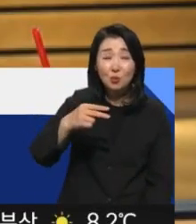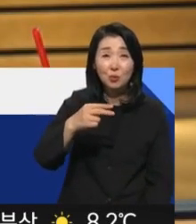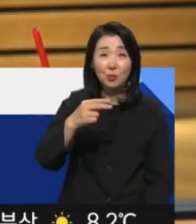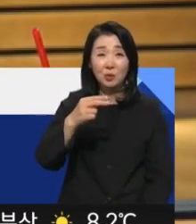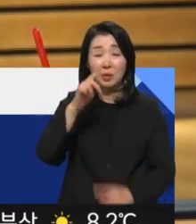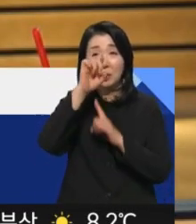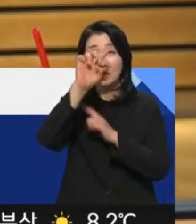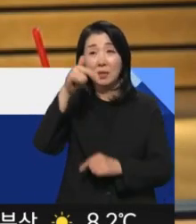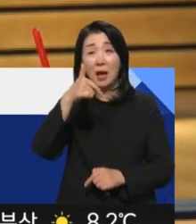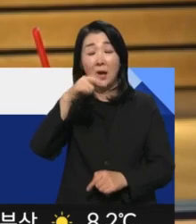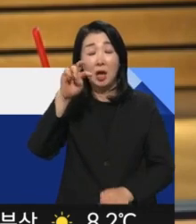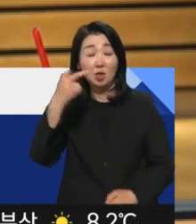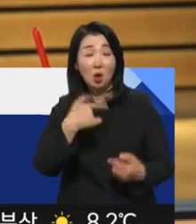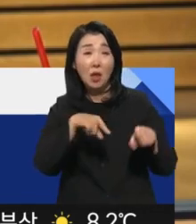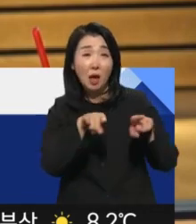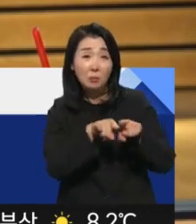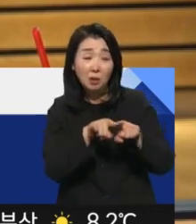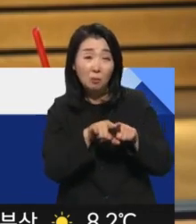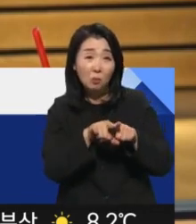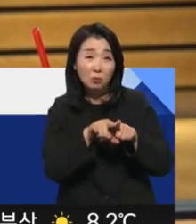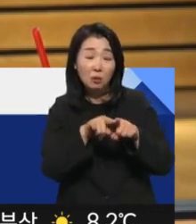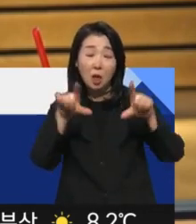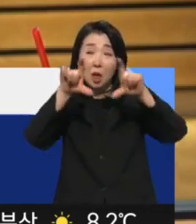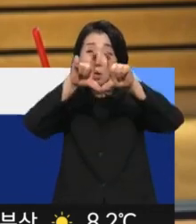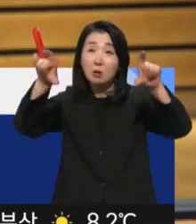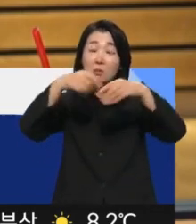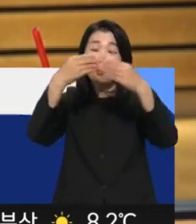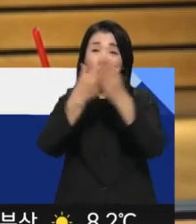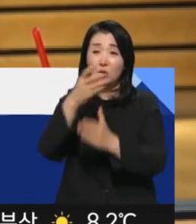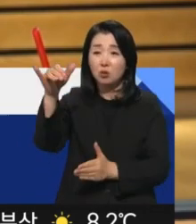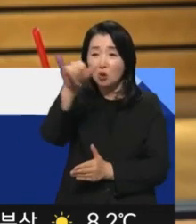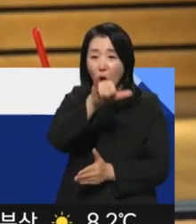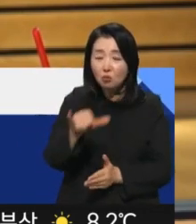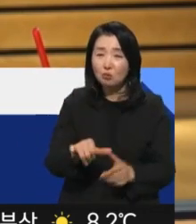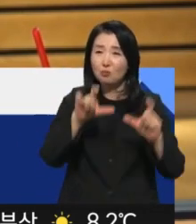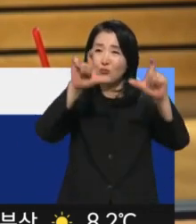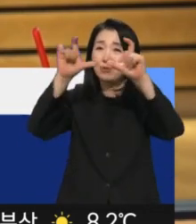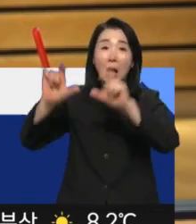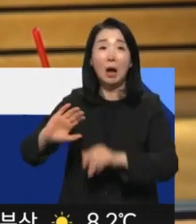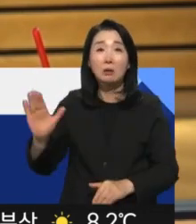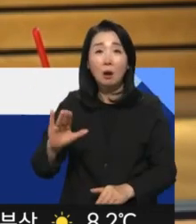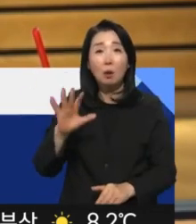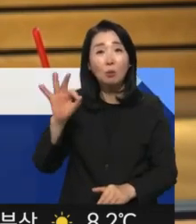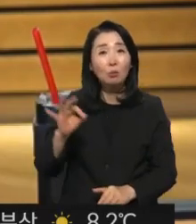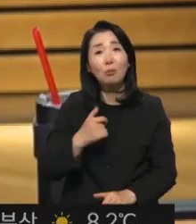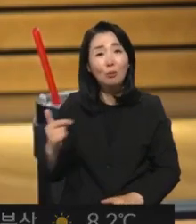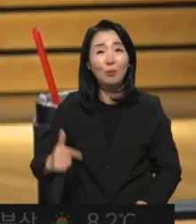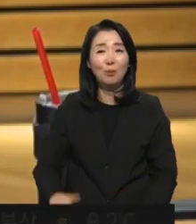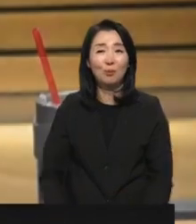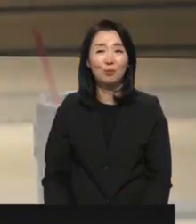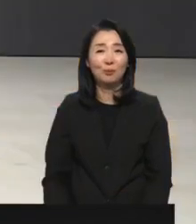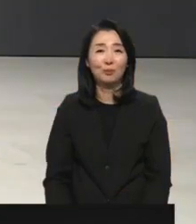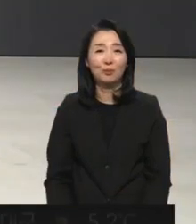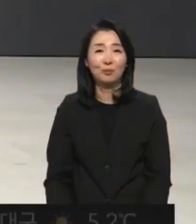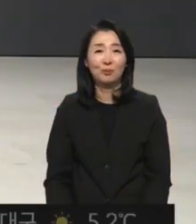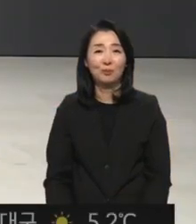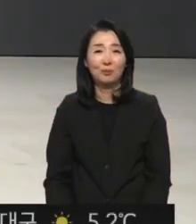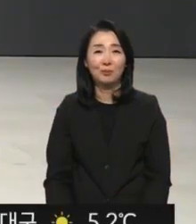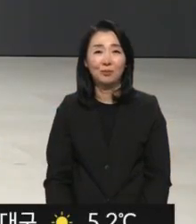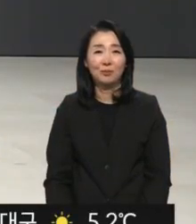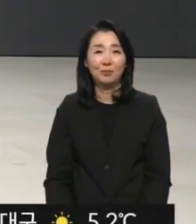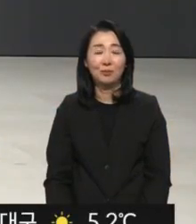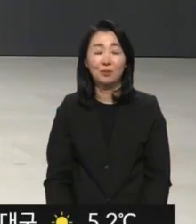변호사님이 그럼 현수막을 모든 전국 모두에 단 건 아니실 테니까. 아, 그렇죠. 당연히. 아, 돈이 얼마나 드는데. 네, 주말 동안